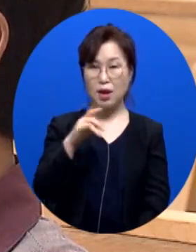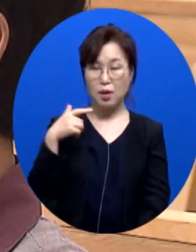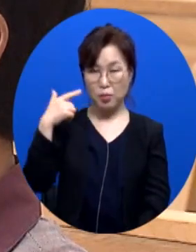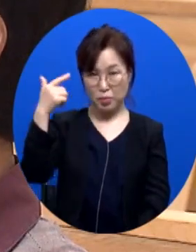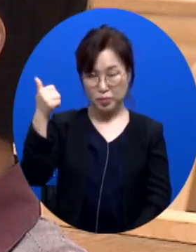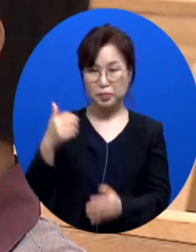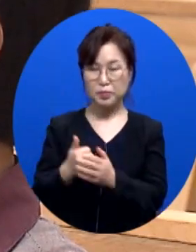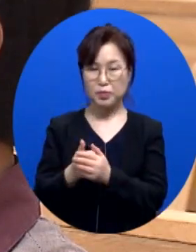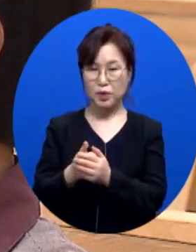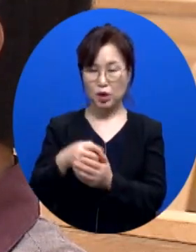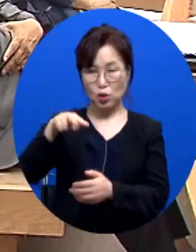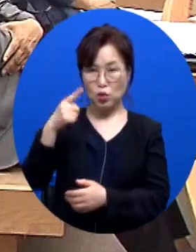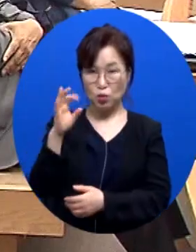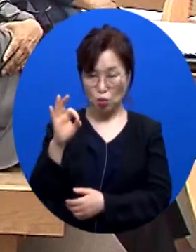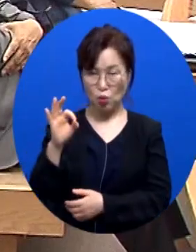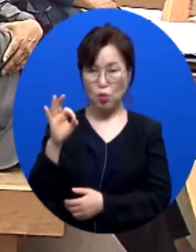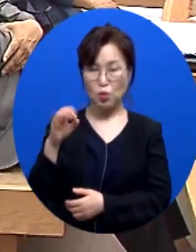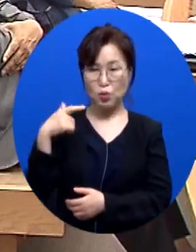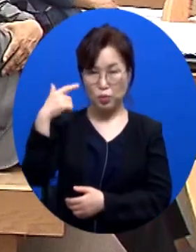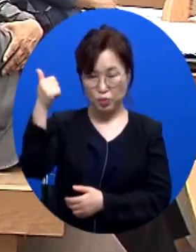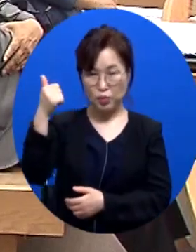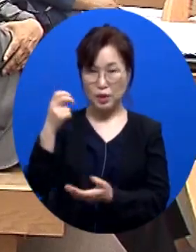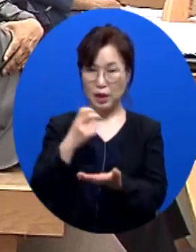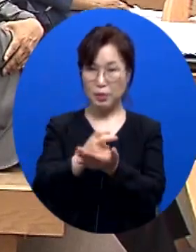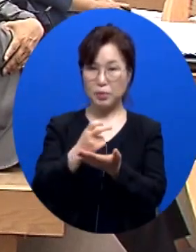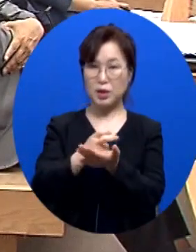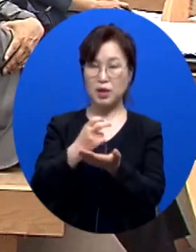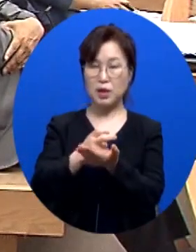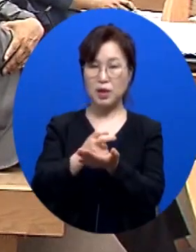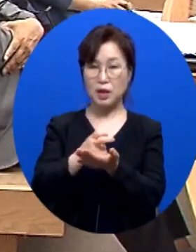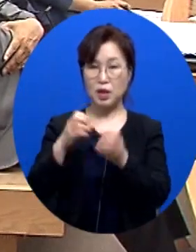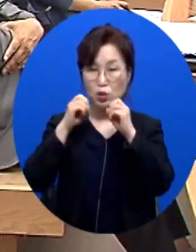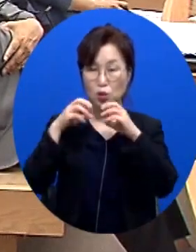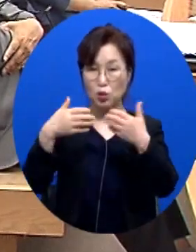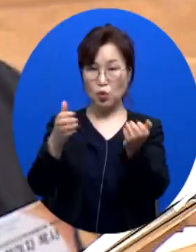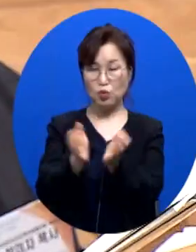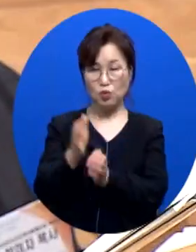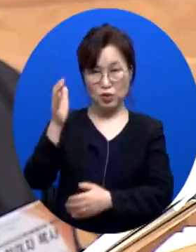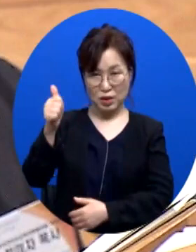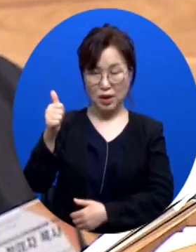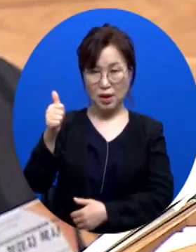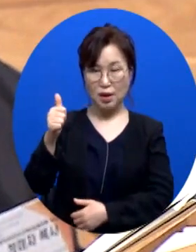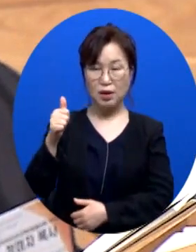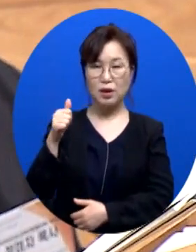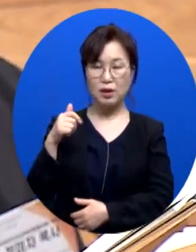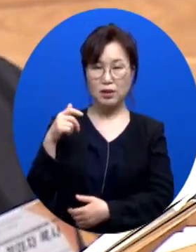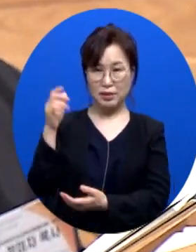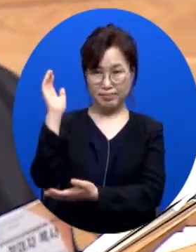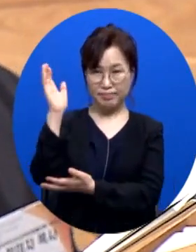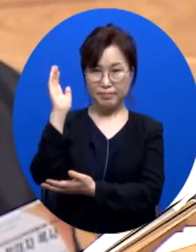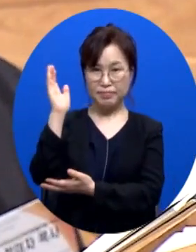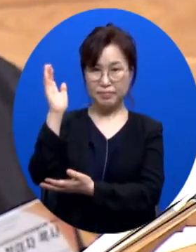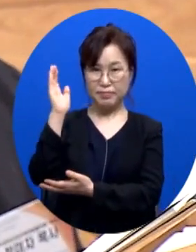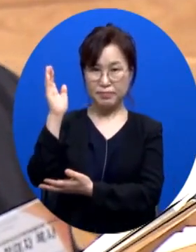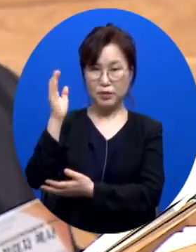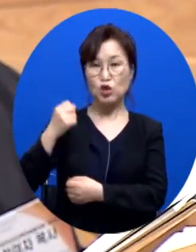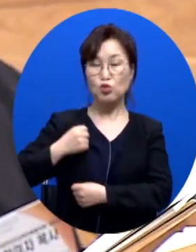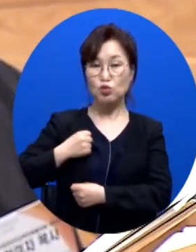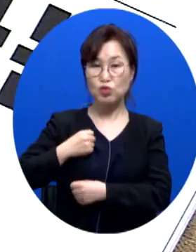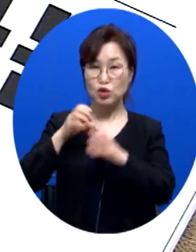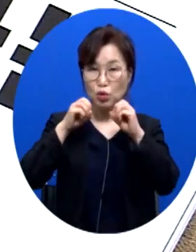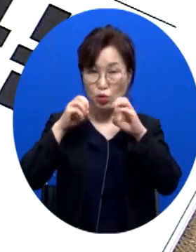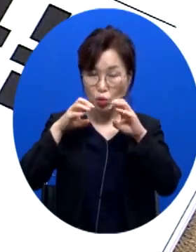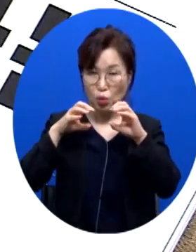군종 참모 손봉기, 감리교 선교국 국내 선교부장 김병현 목사 등이 발제를 맡아 군선교